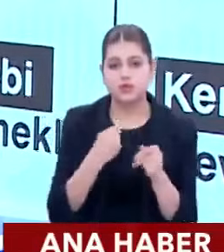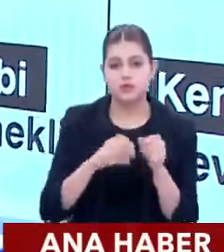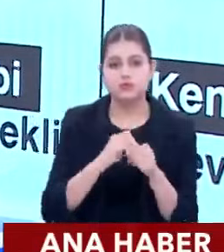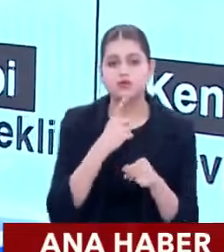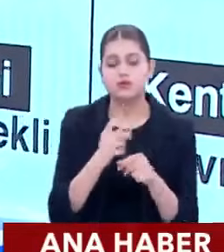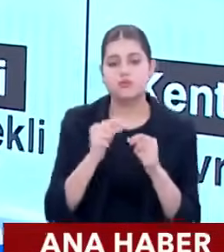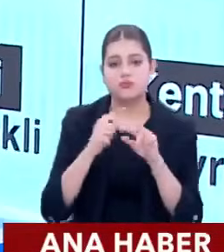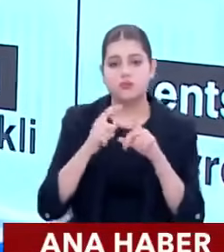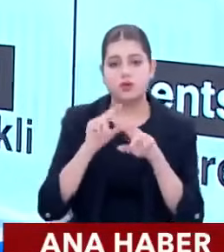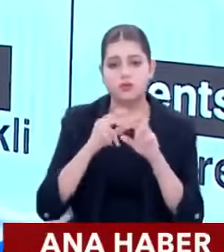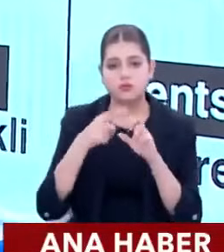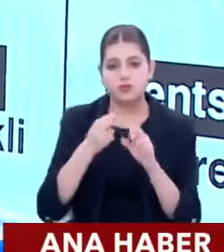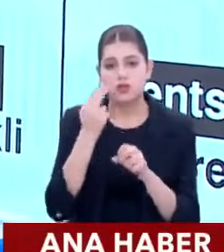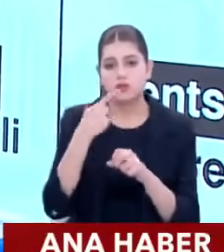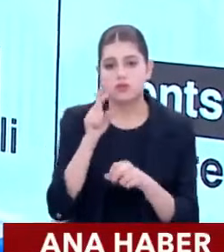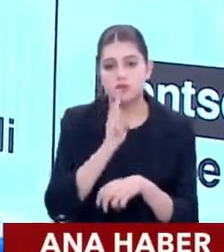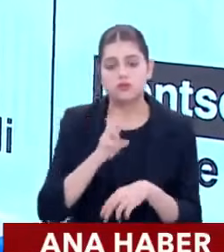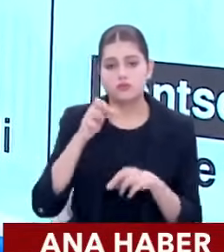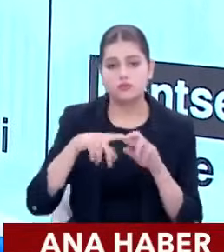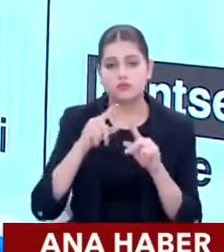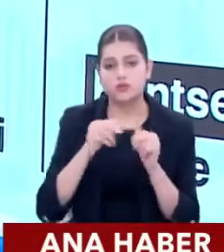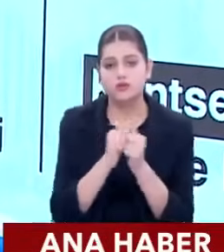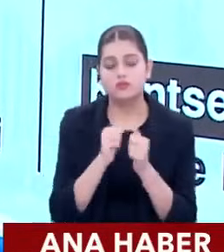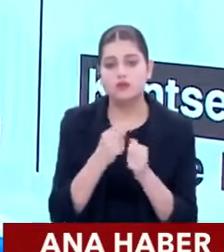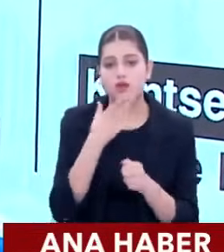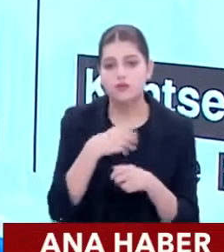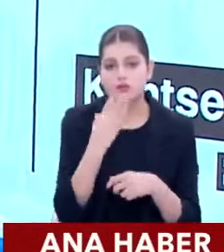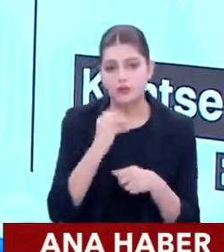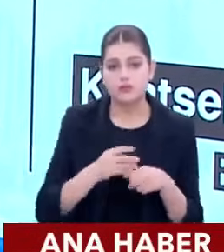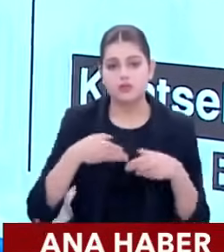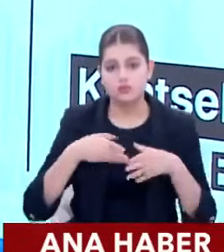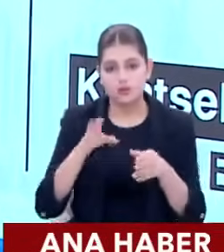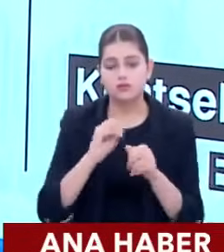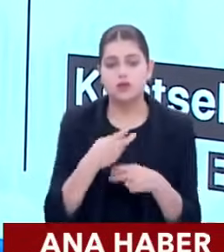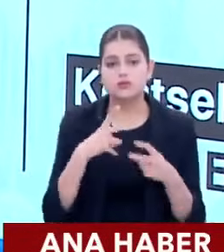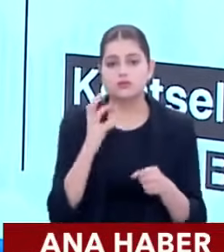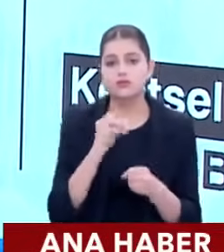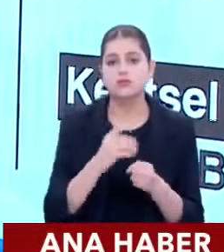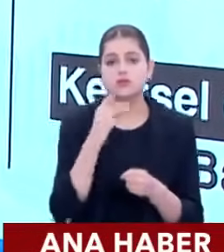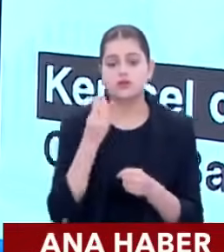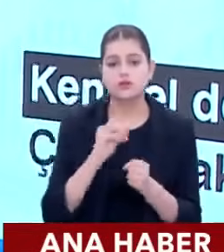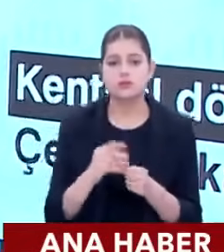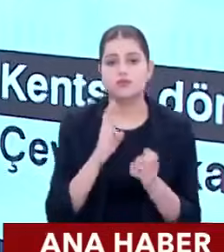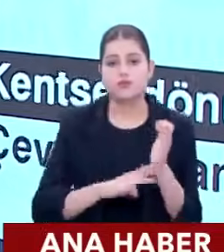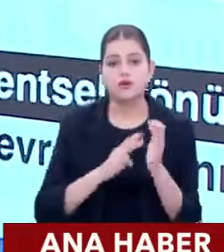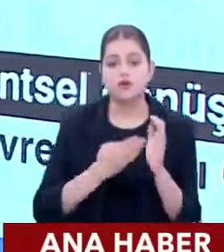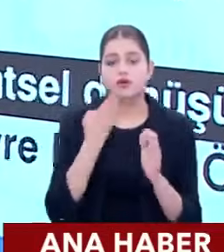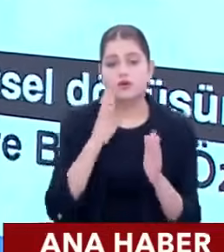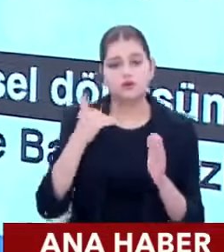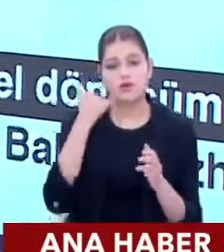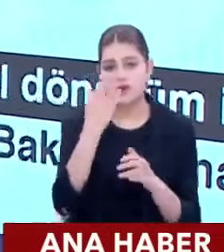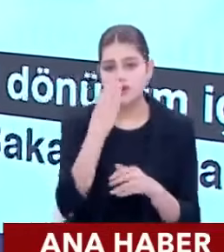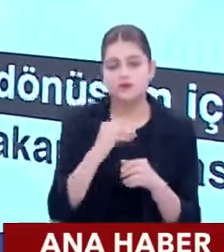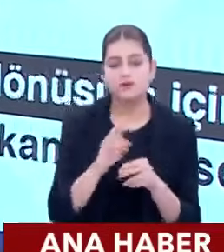bağ-kurluların prim talebi 7.200 prim günü ile emekli olmanın yolu açılacak gençlere vergisiz telefon